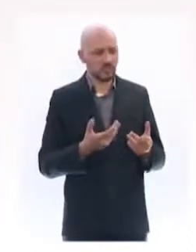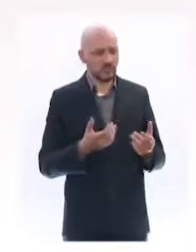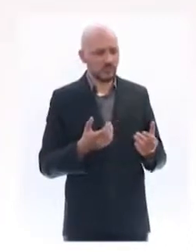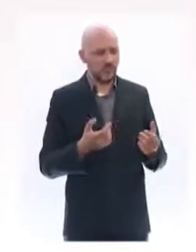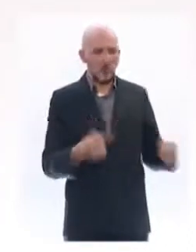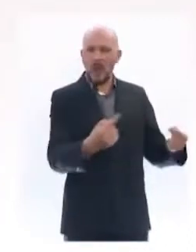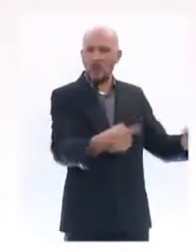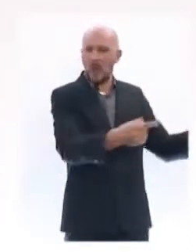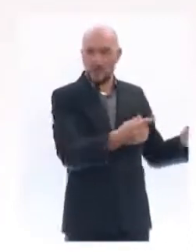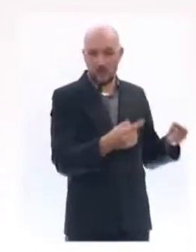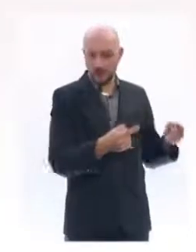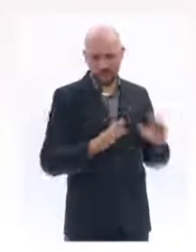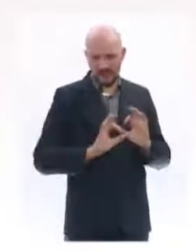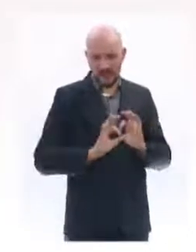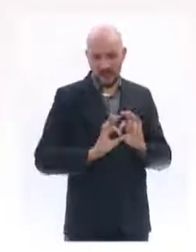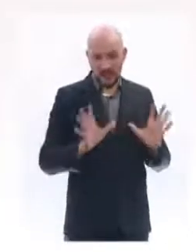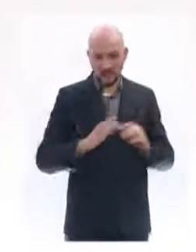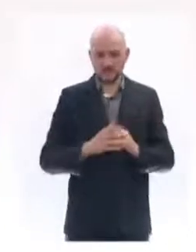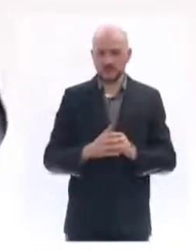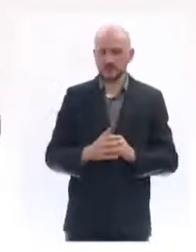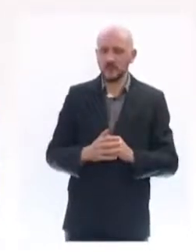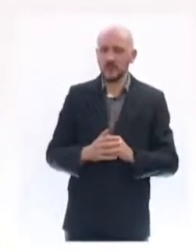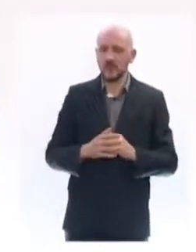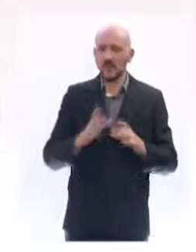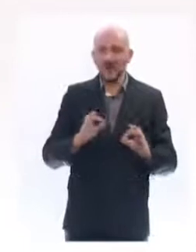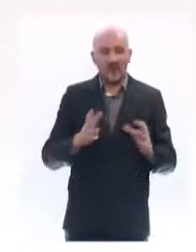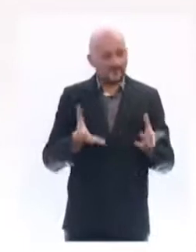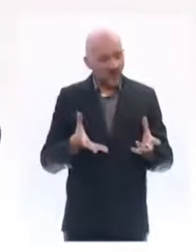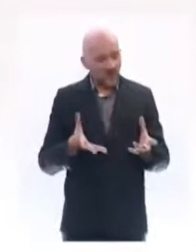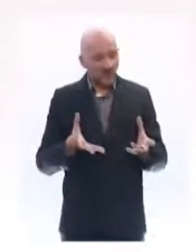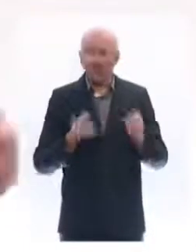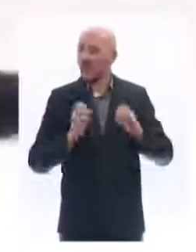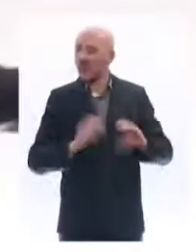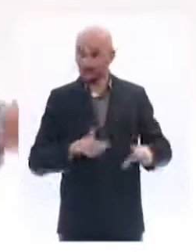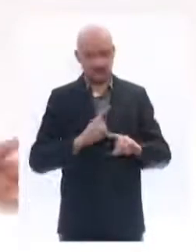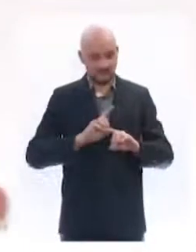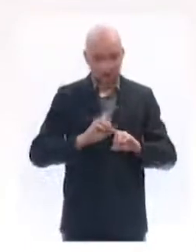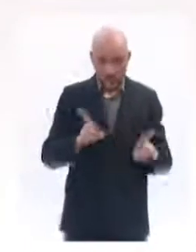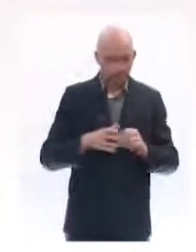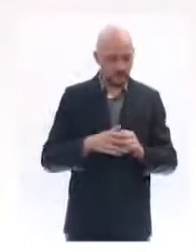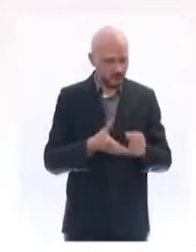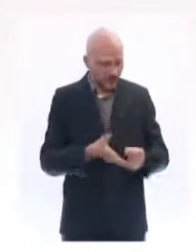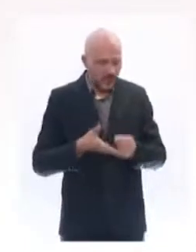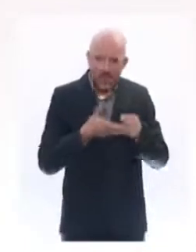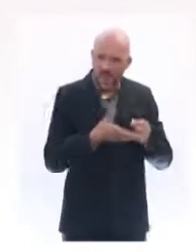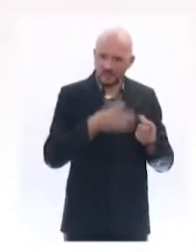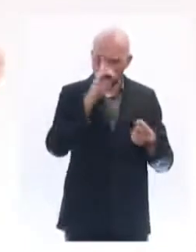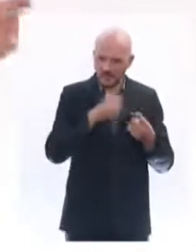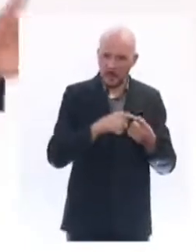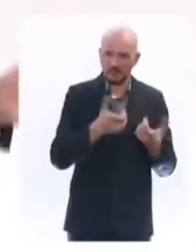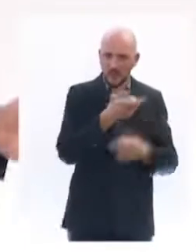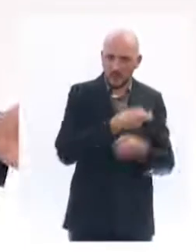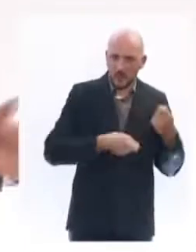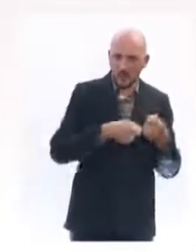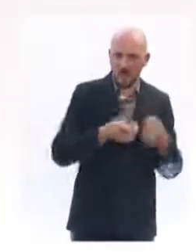accompagner pour prendre sur terrain social sur le terrain économique c'était un sanitaire bien sûr est d'abord ce terrain